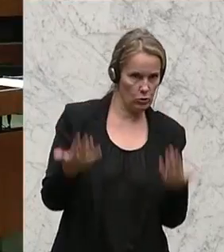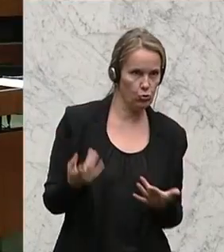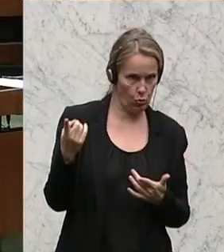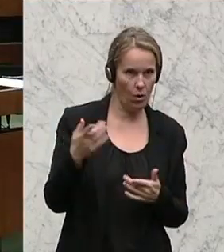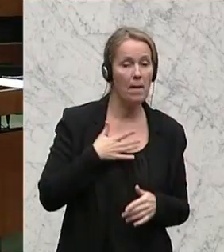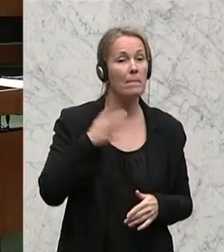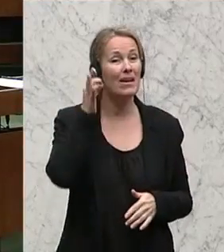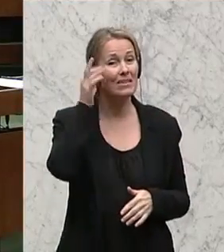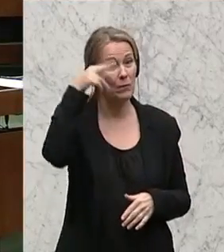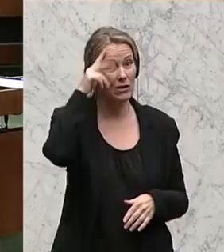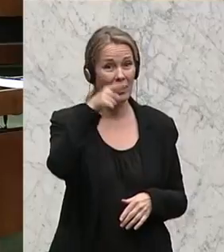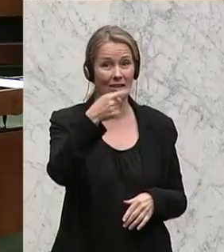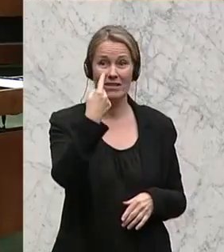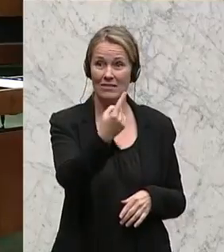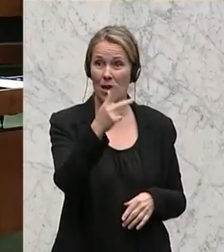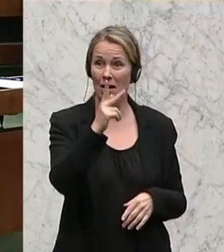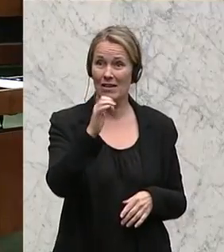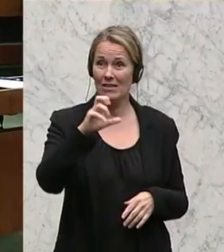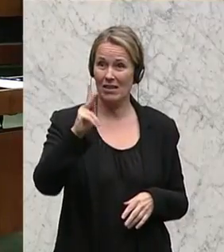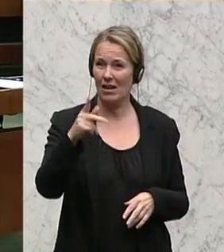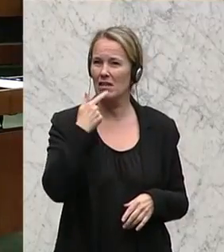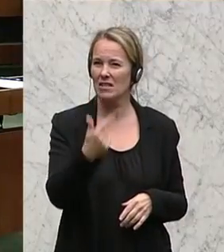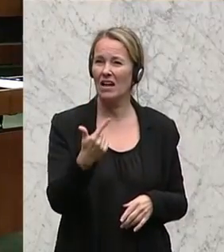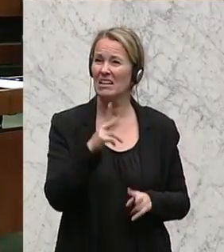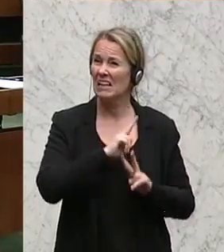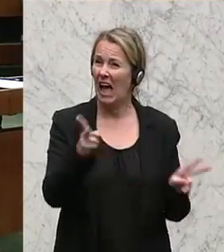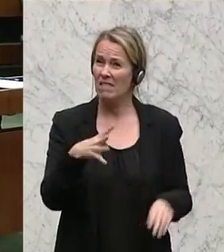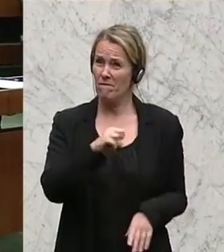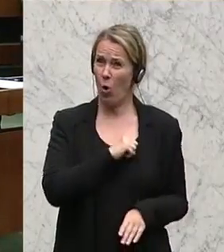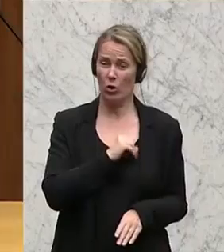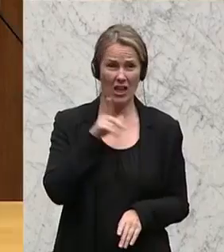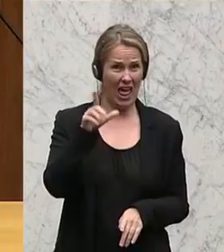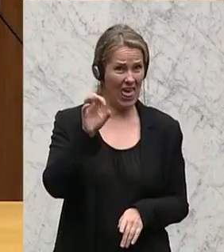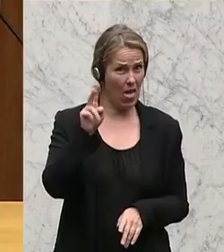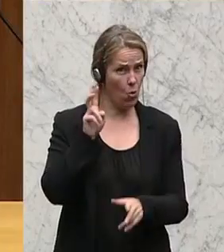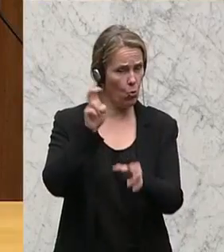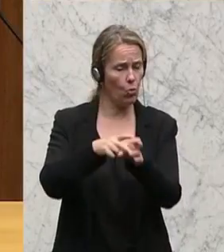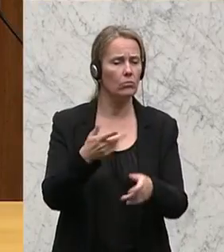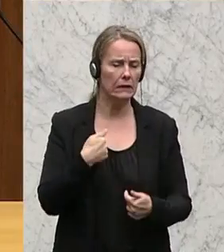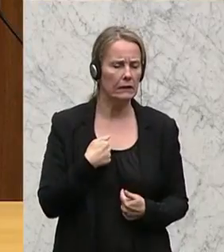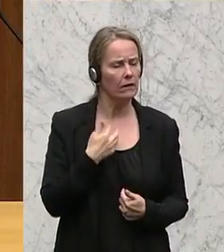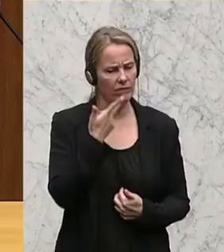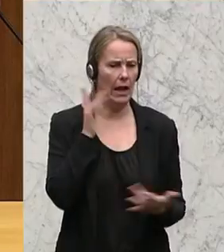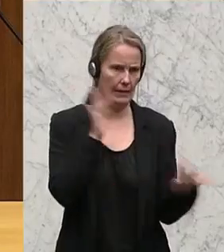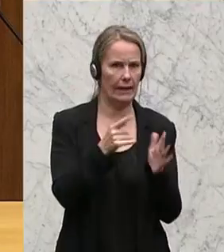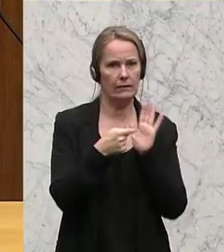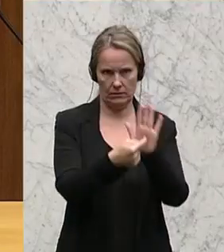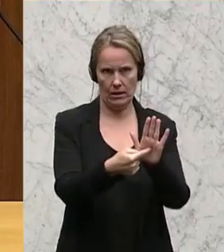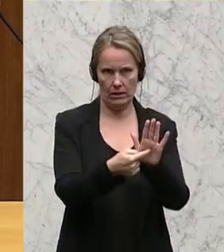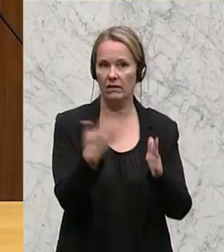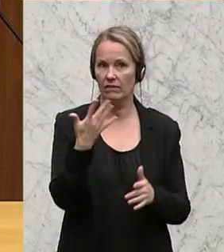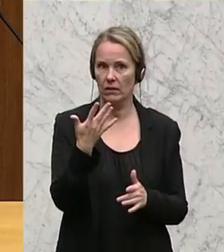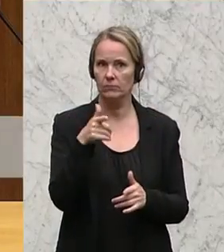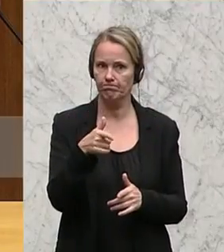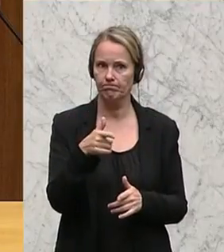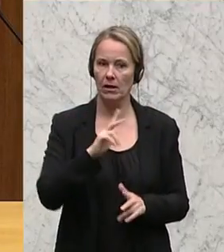Meine Damen und Herren, er behauptet, die EU hat uns nichts gebracht. Ich möchte dem mal ganz klar entgegenhalten. Was hat uns die EU gebracht? Ein Anstieg des realen